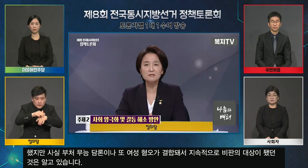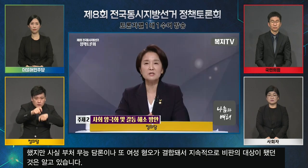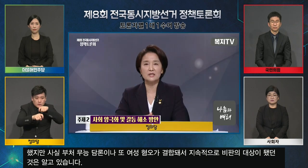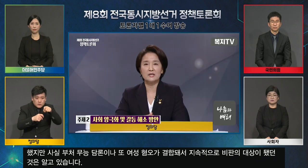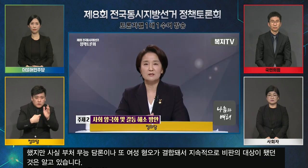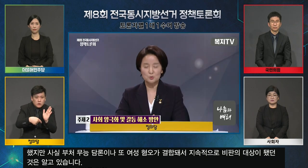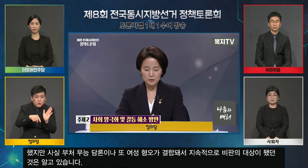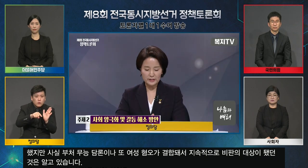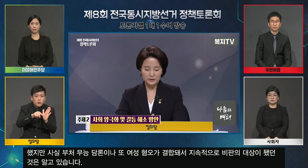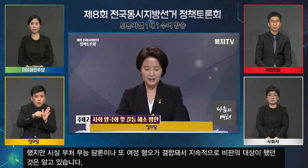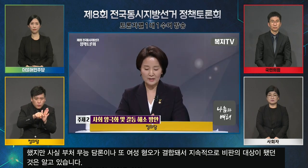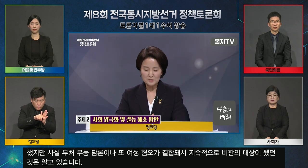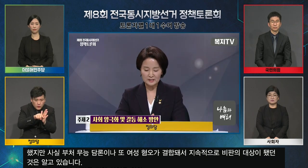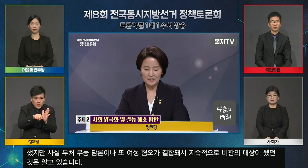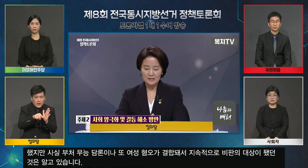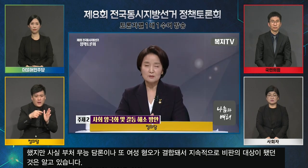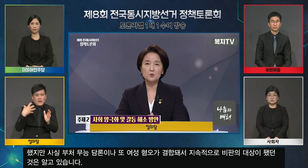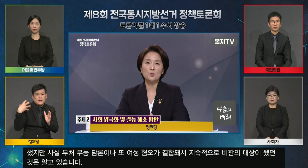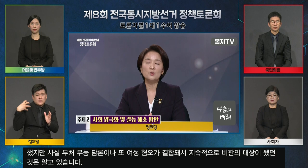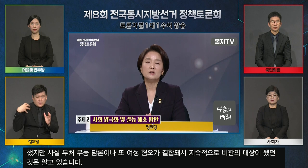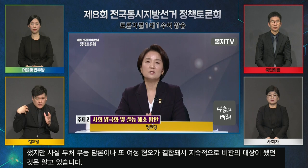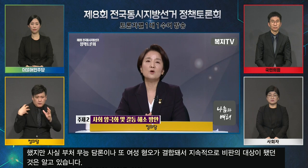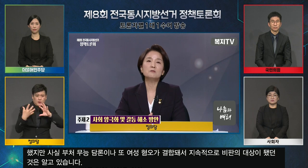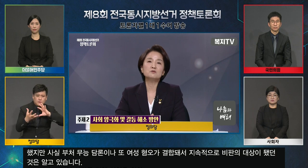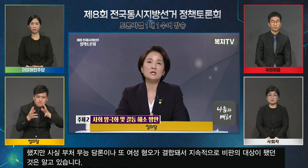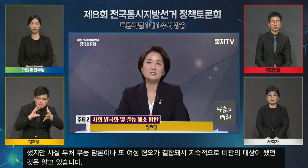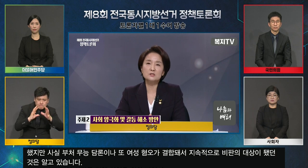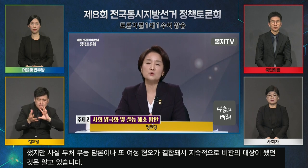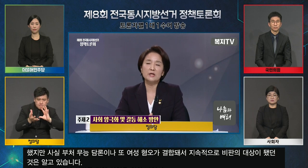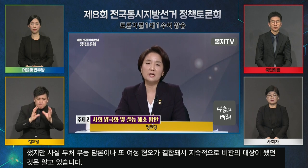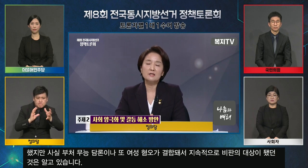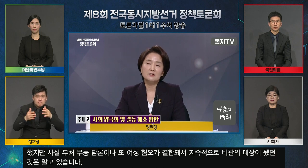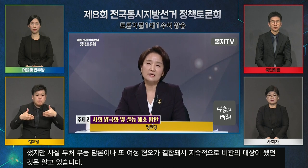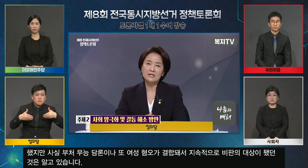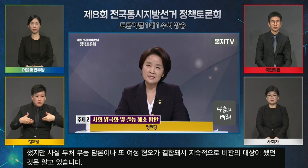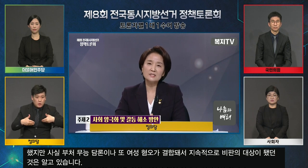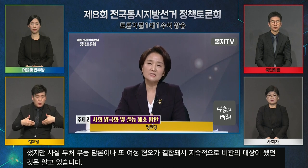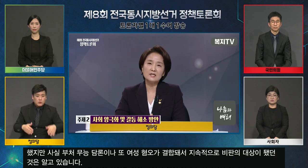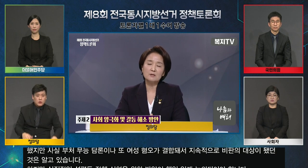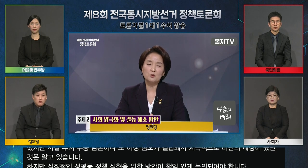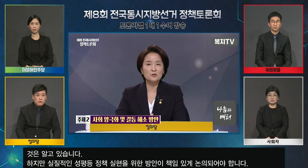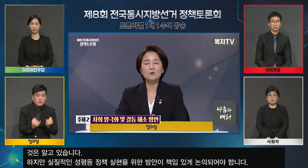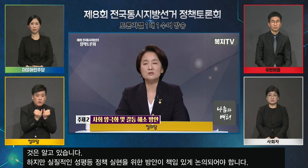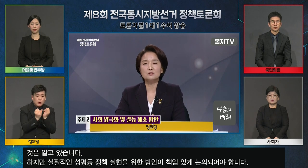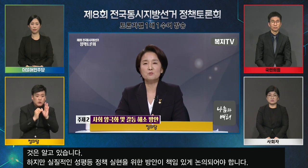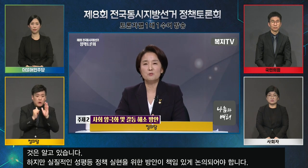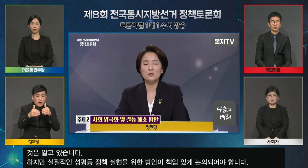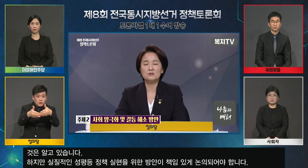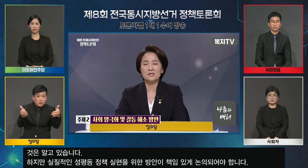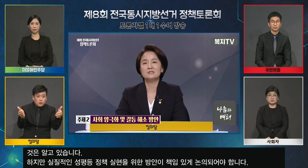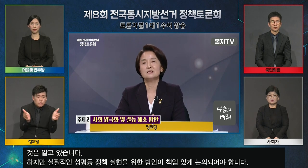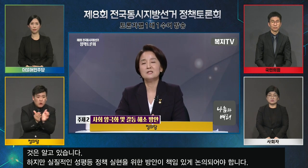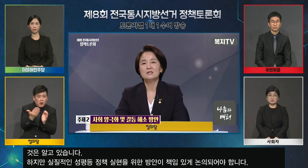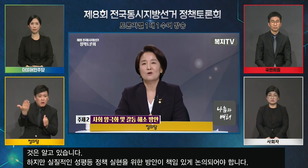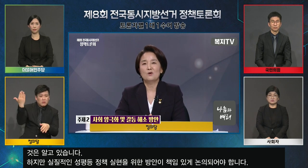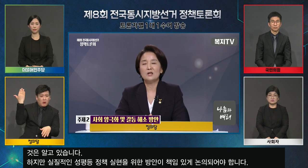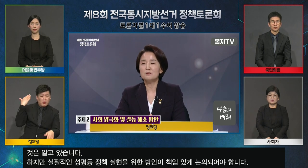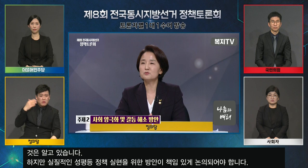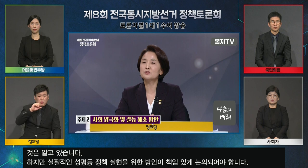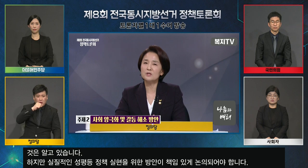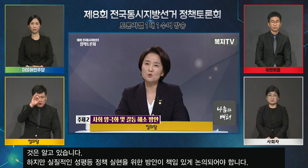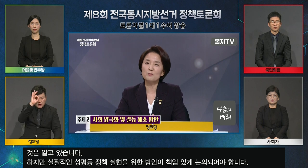책임있게 논의되어야 합니다. 또 여가부가 기존에 예산이나 이런 것들을 보면 사실